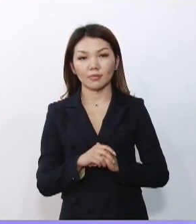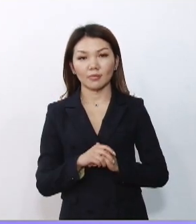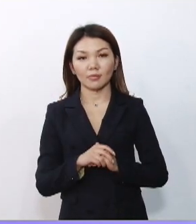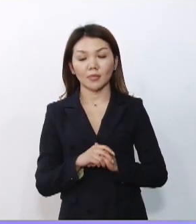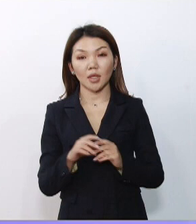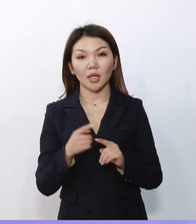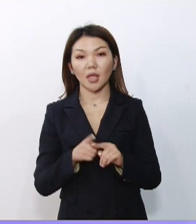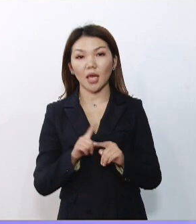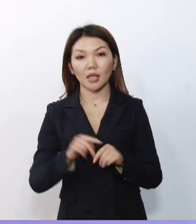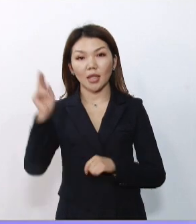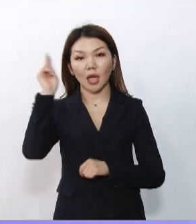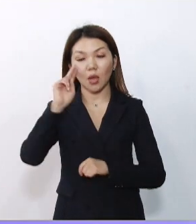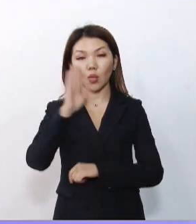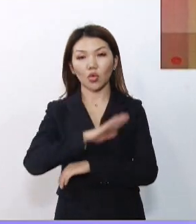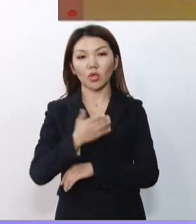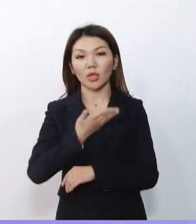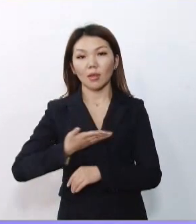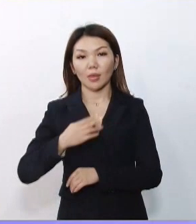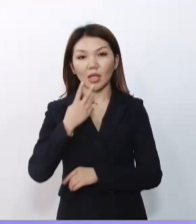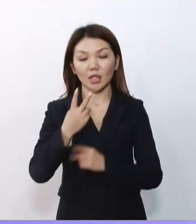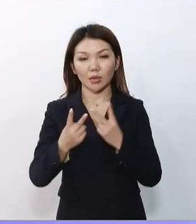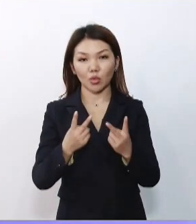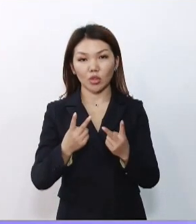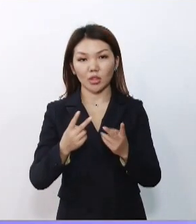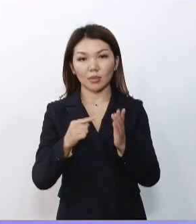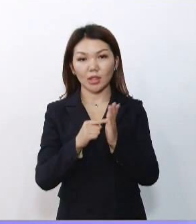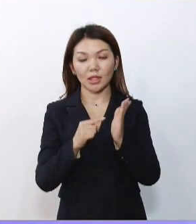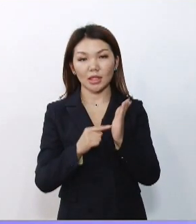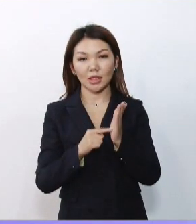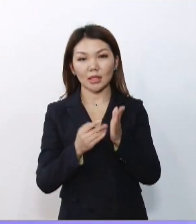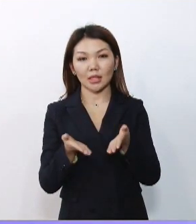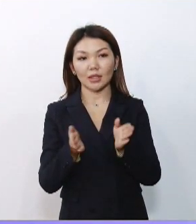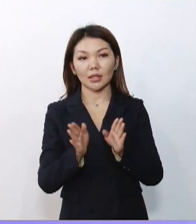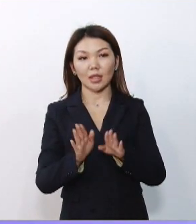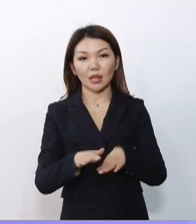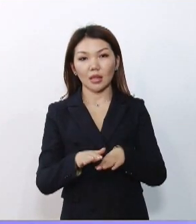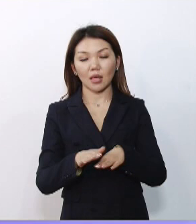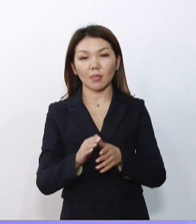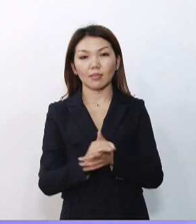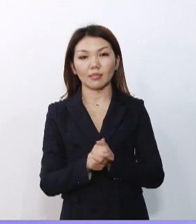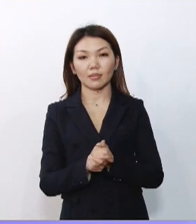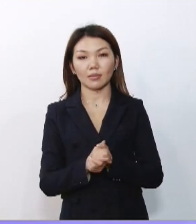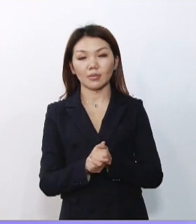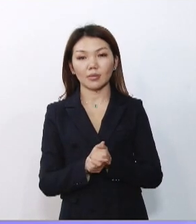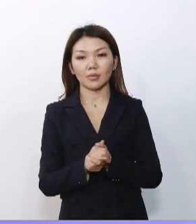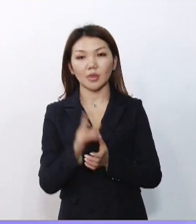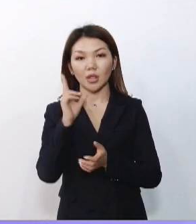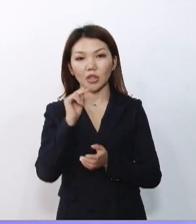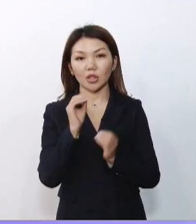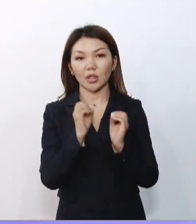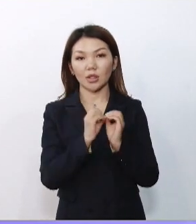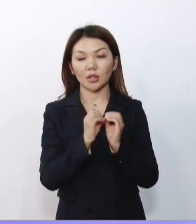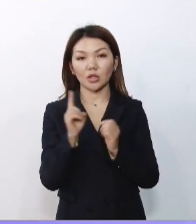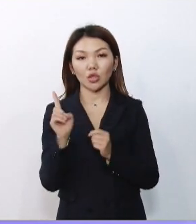320. На этом уроке мы рассмотрим деление с остатком на числа